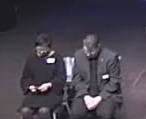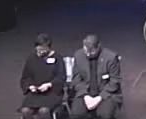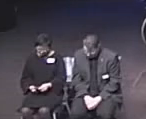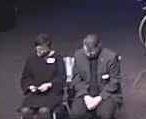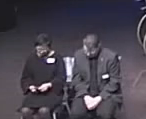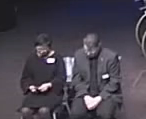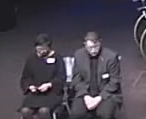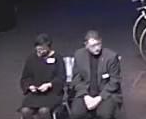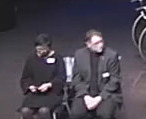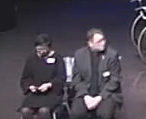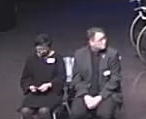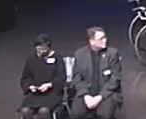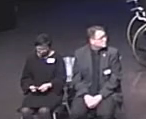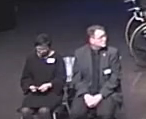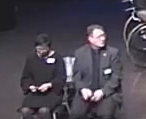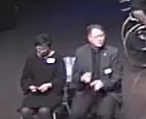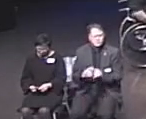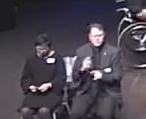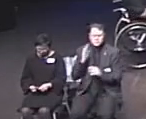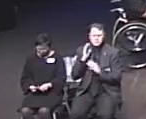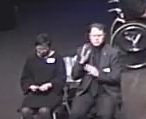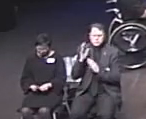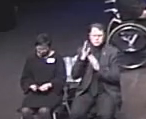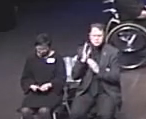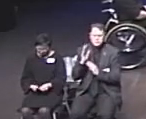You're supposed to hear some music here.